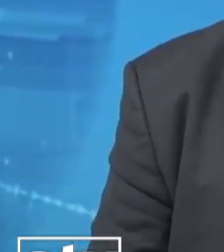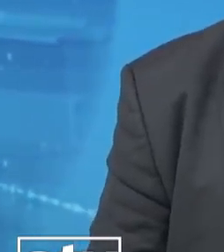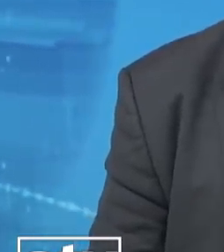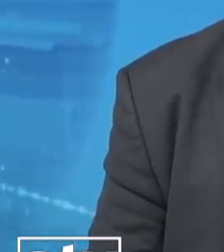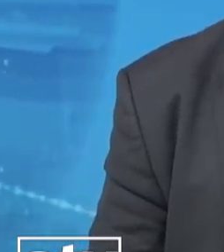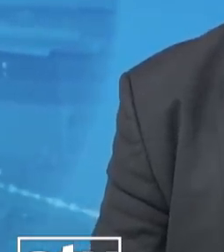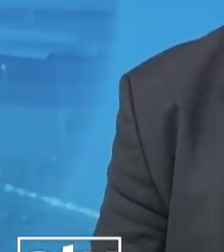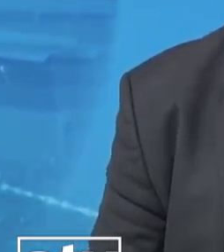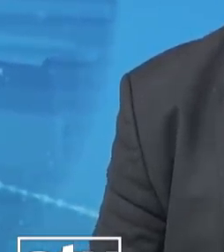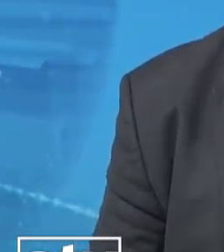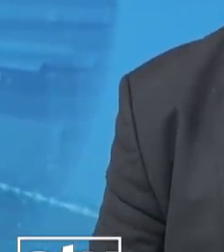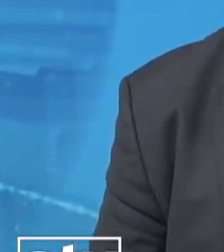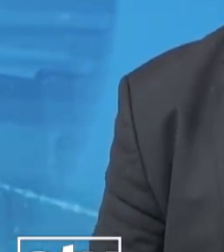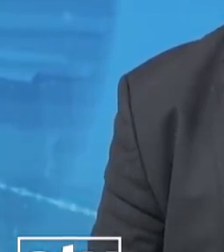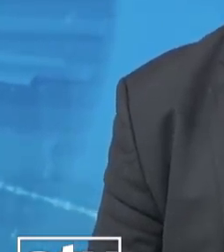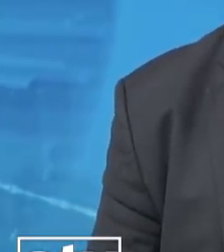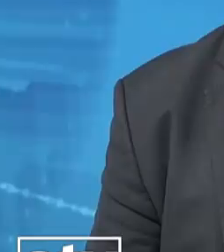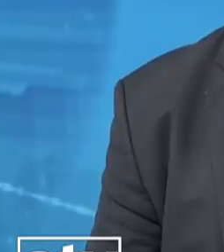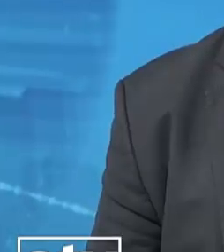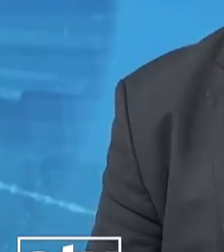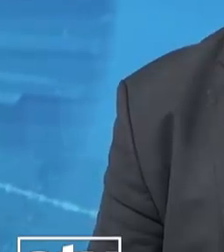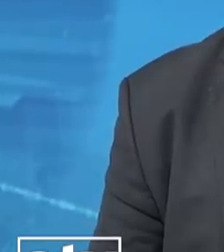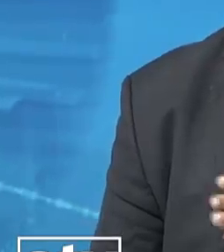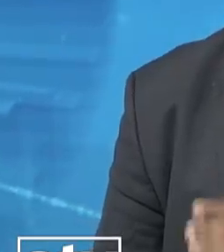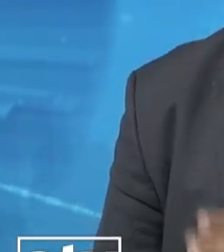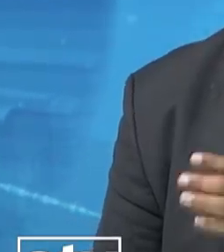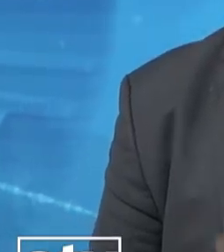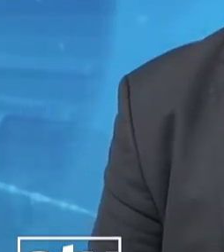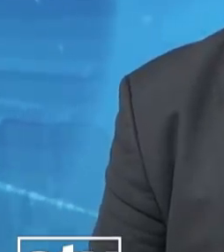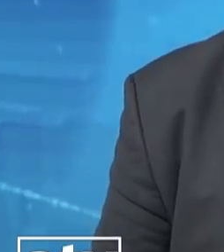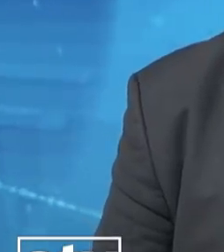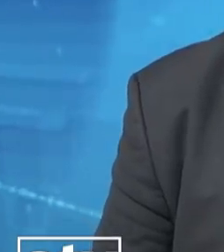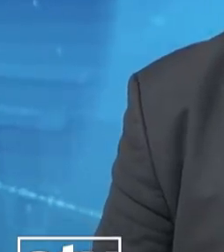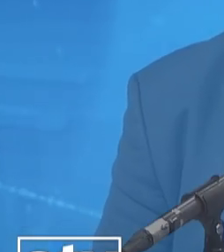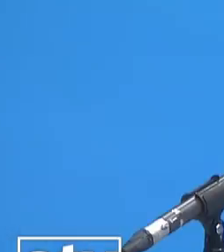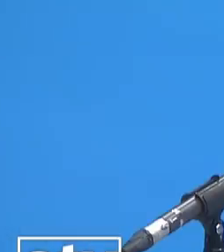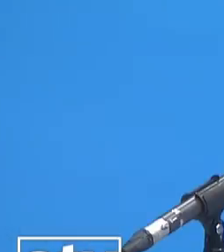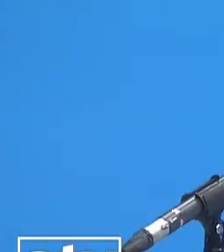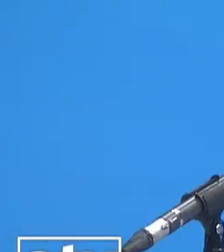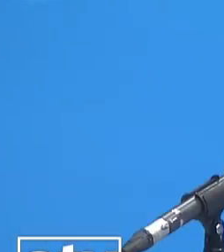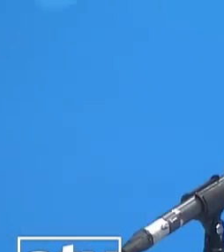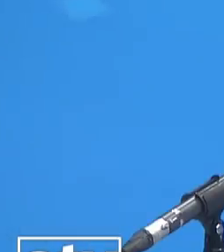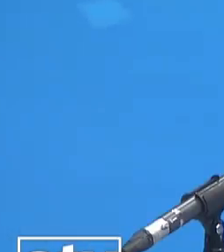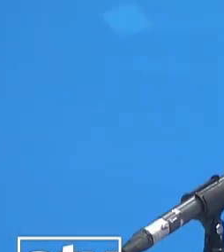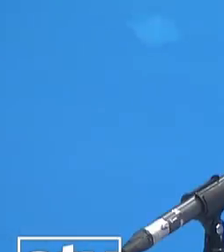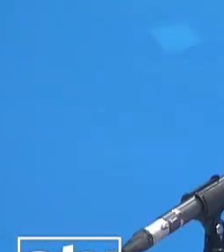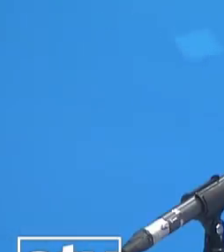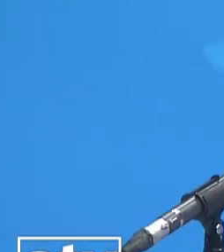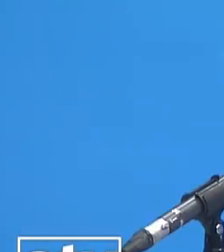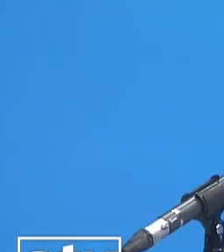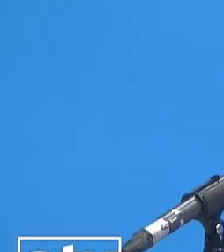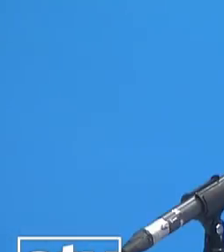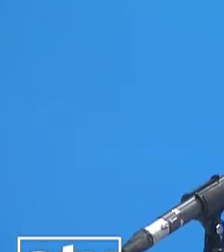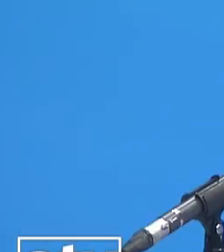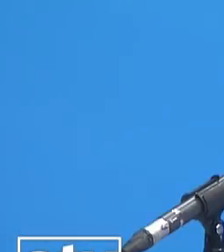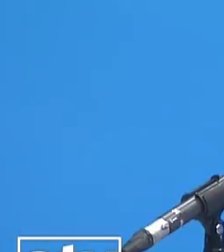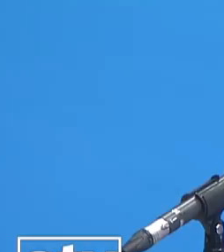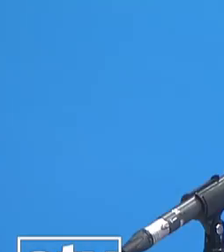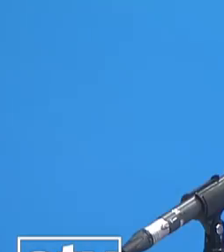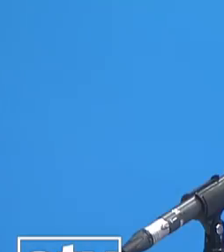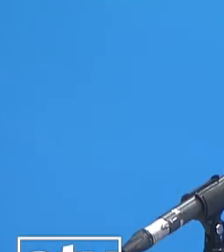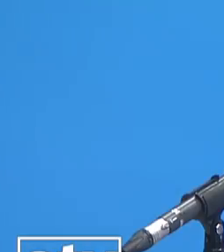ጭማሪ አሳይቷል። ከዚህ ውስጥ 68,000 ቶን የሚሆን ቡና በትስስር ነው የመጣው ማለት ነው። ተመልካቾች፣ ለምሽቱ